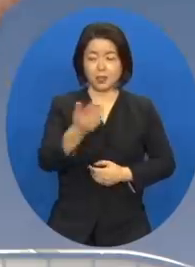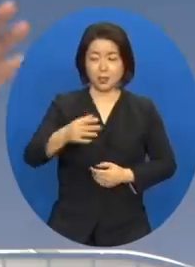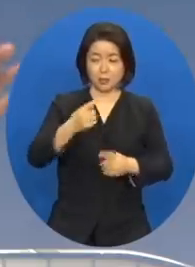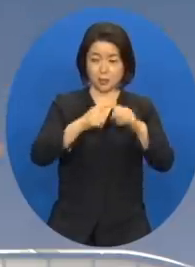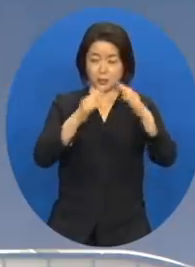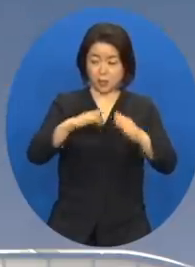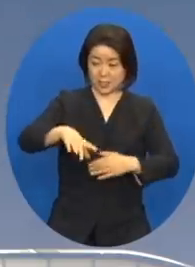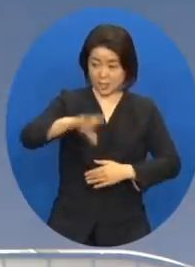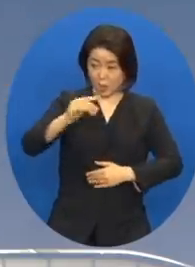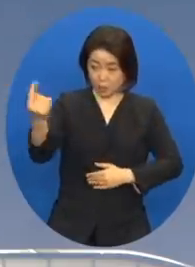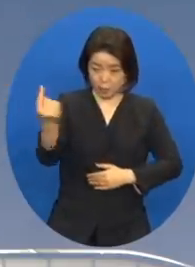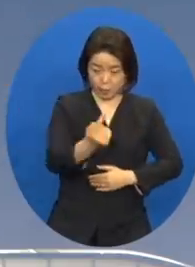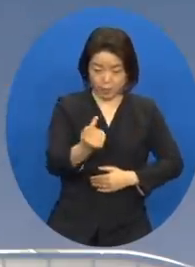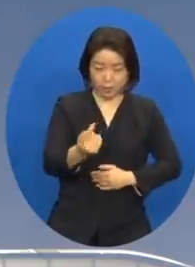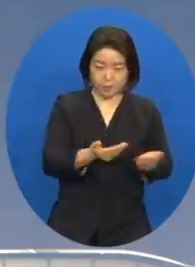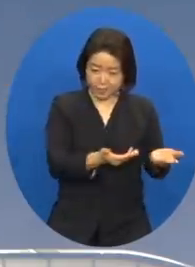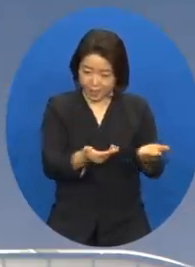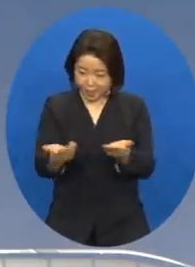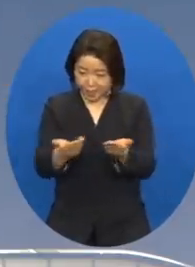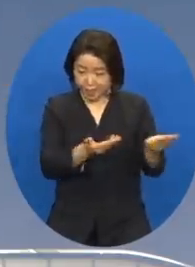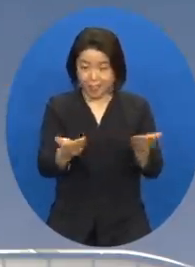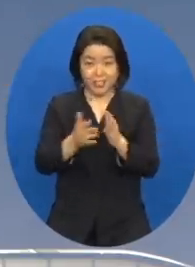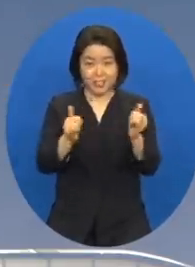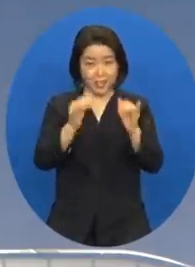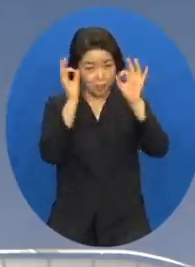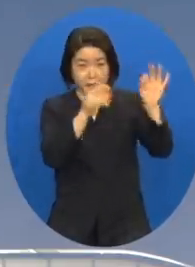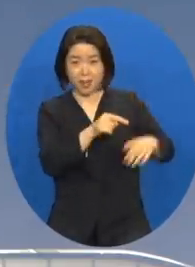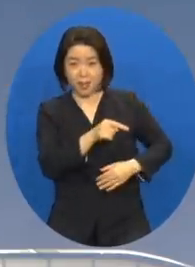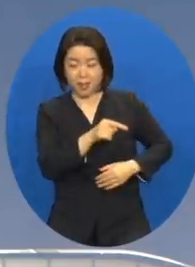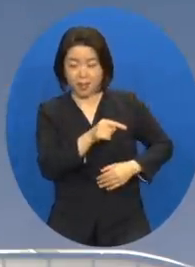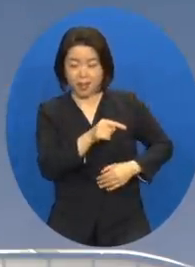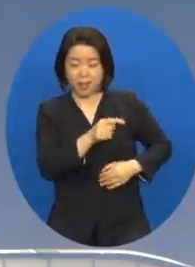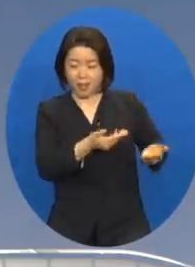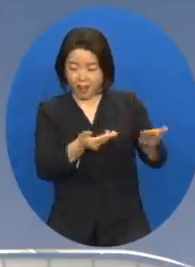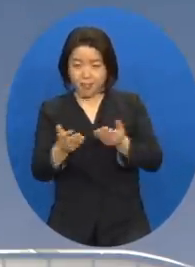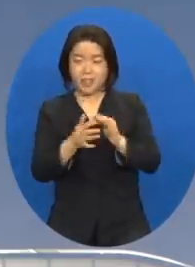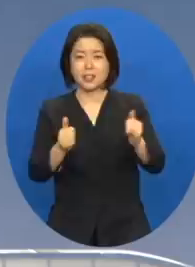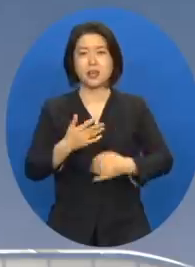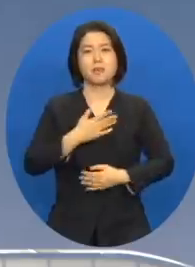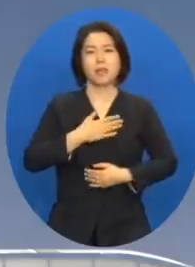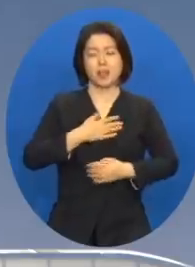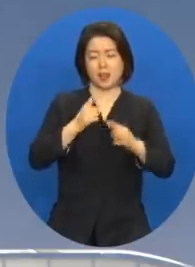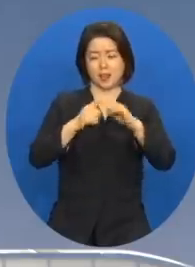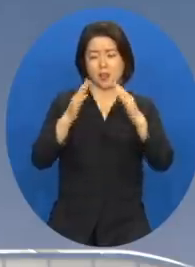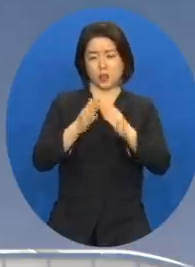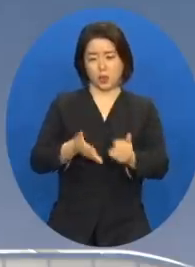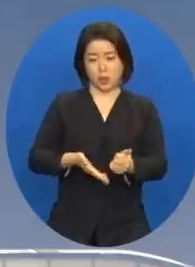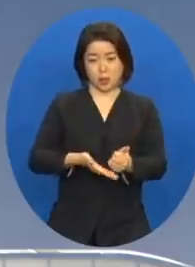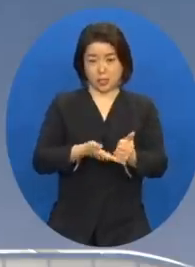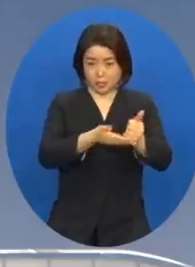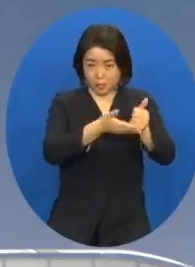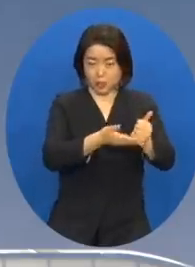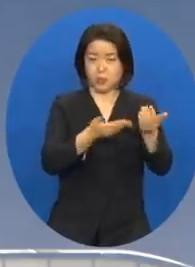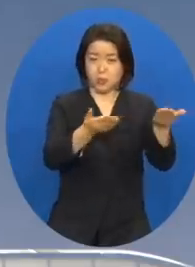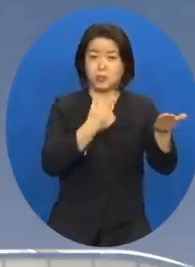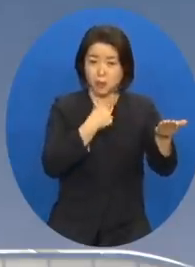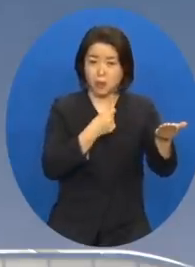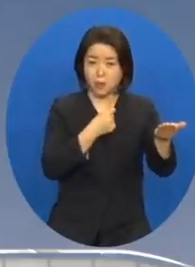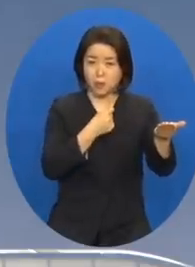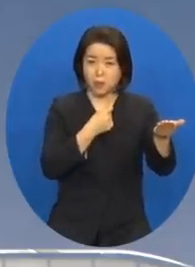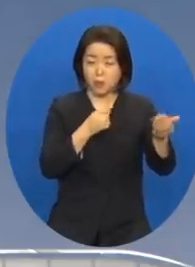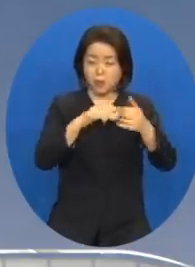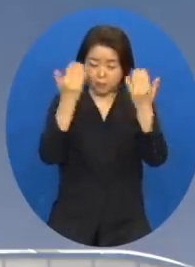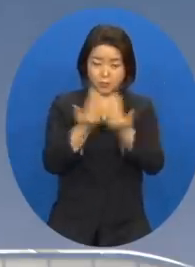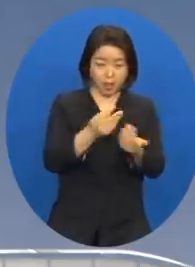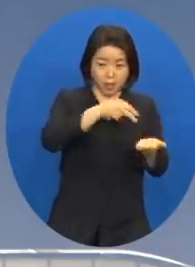들어오실 때 안내위원을 보셨죠. 그 안내위원들은 아, 내가 교회를 섬겨야 되겠다 그래서 다